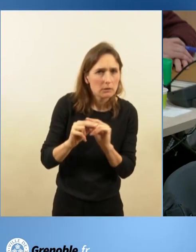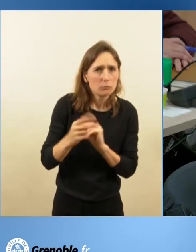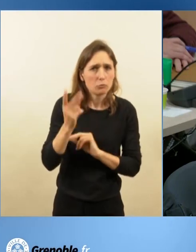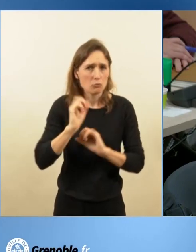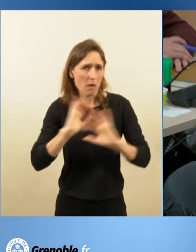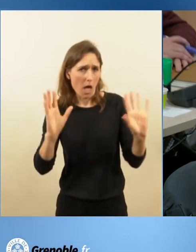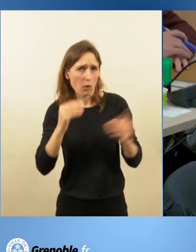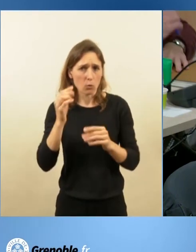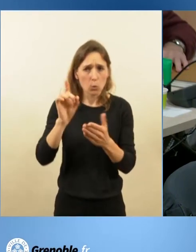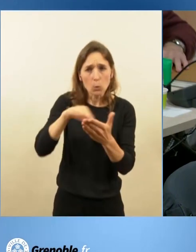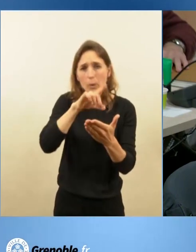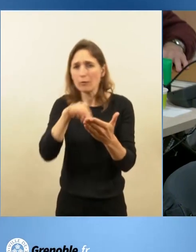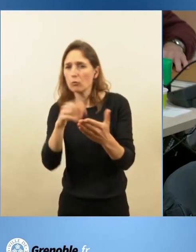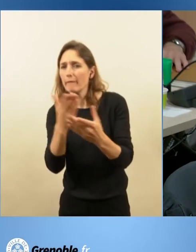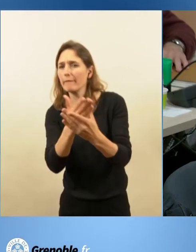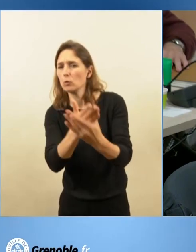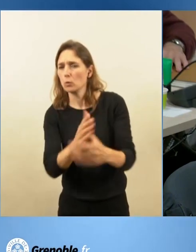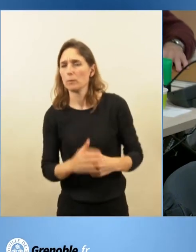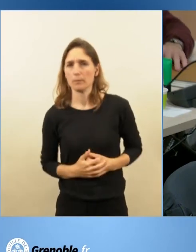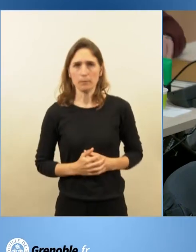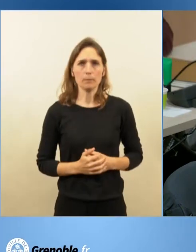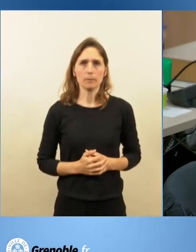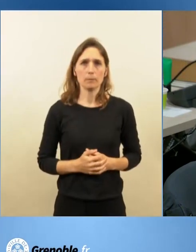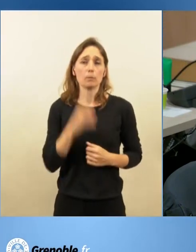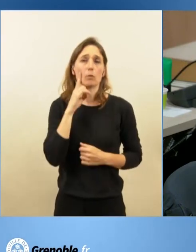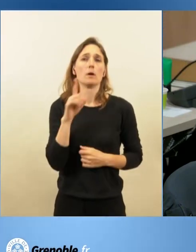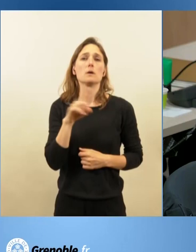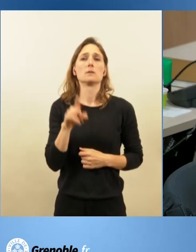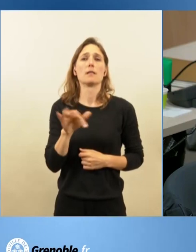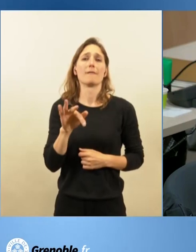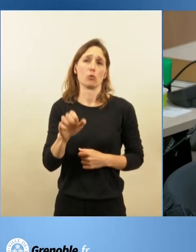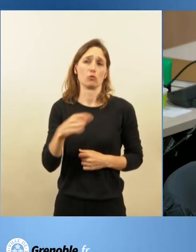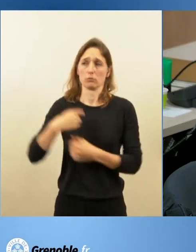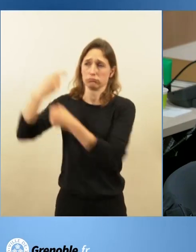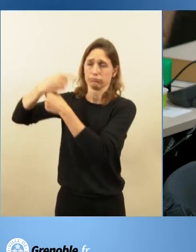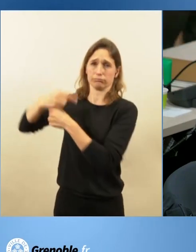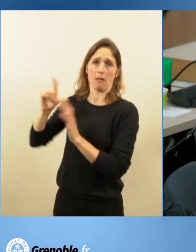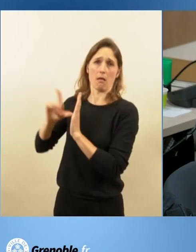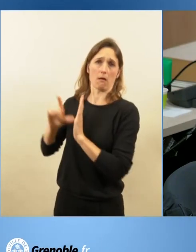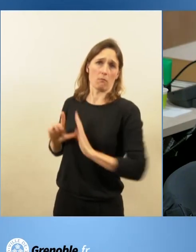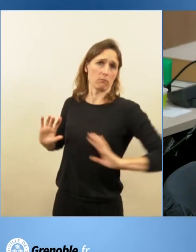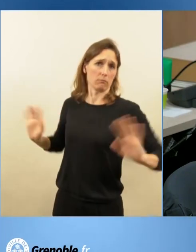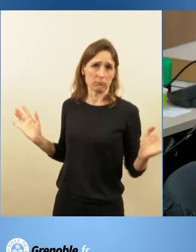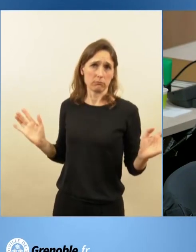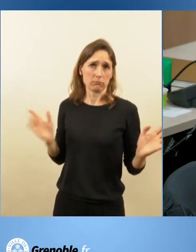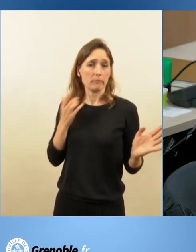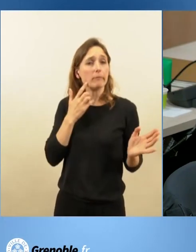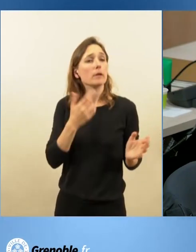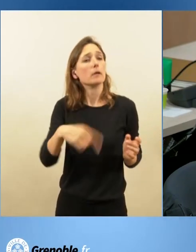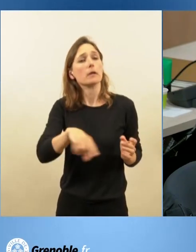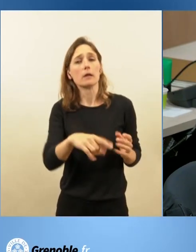correction de certaines interventions puisque bon la ZFE c'est une obligation légale donc tout ce qui ont voulu